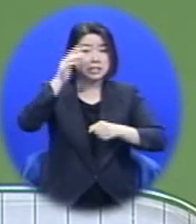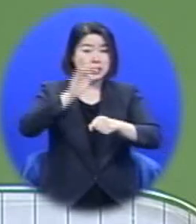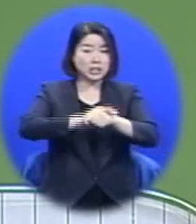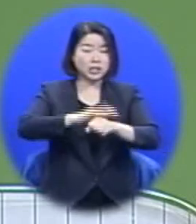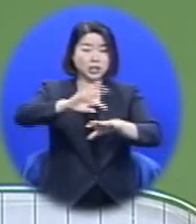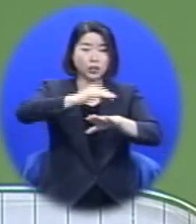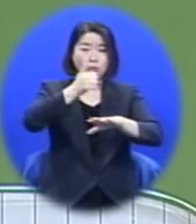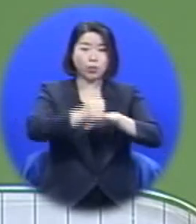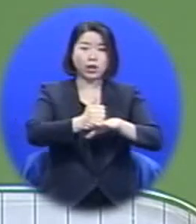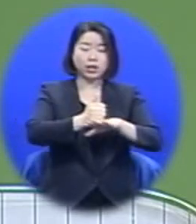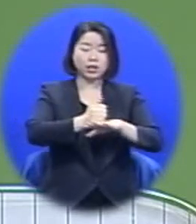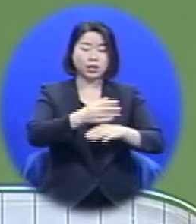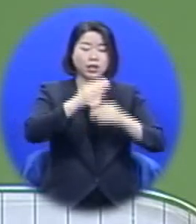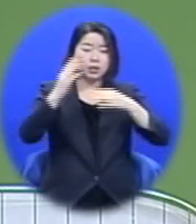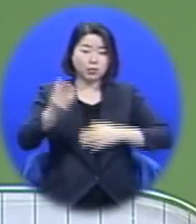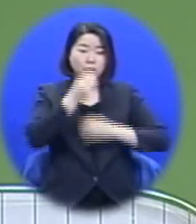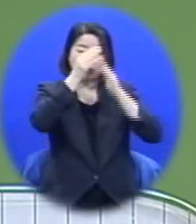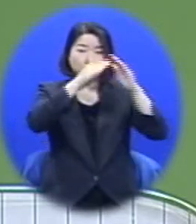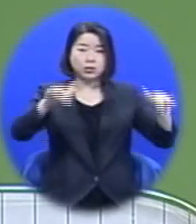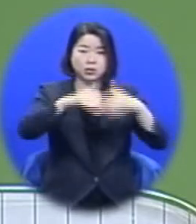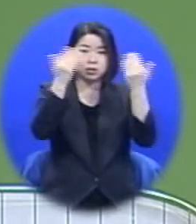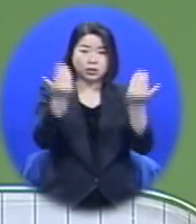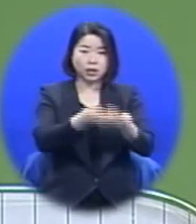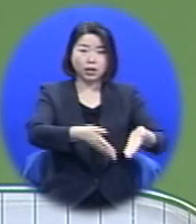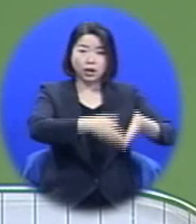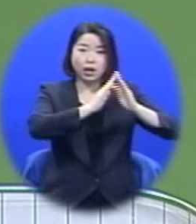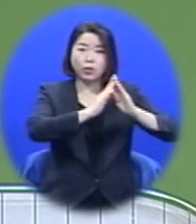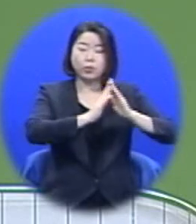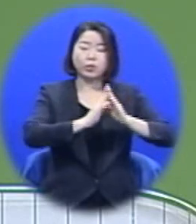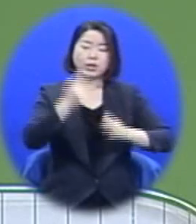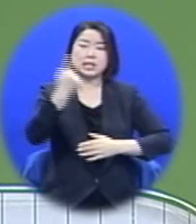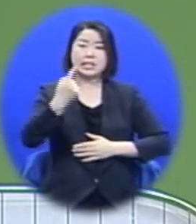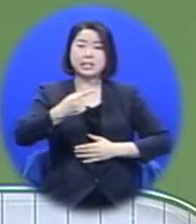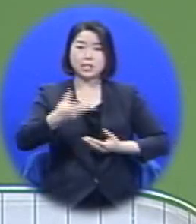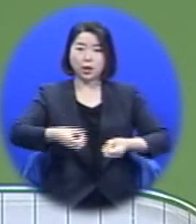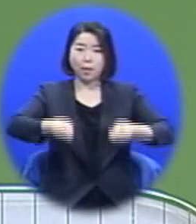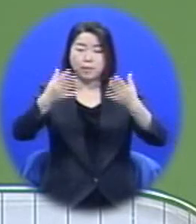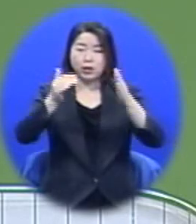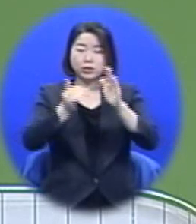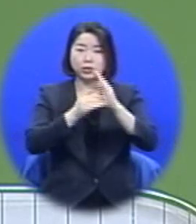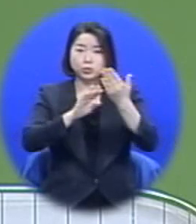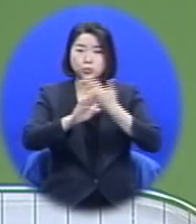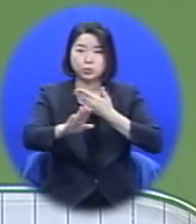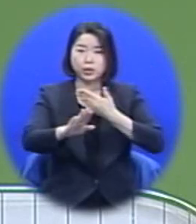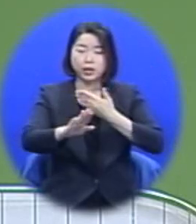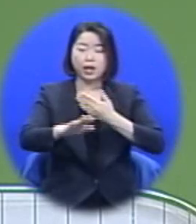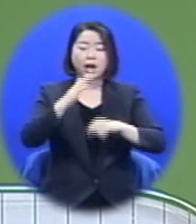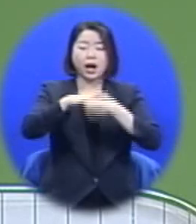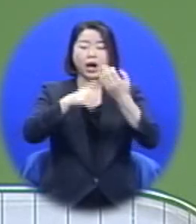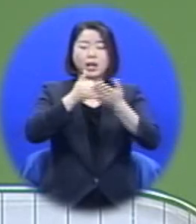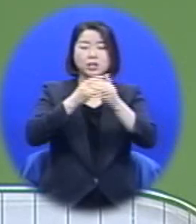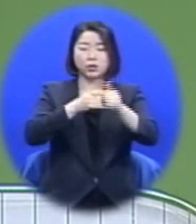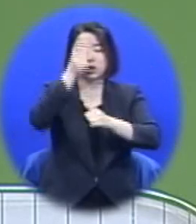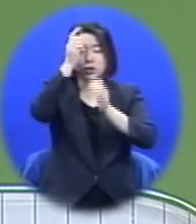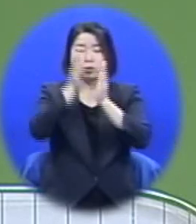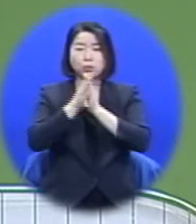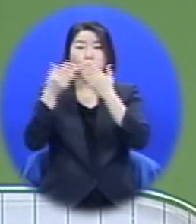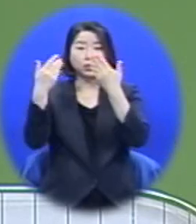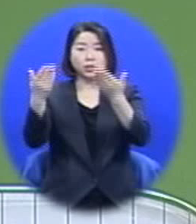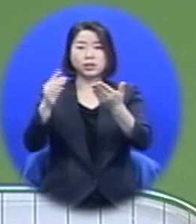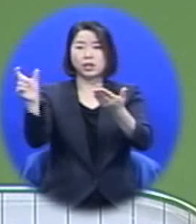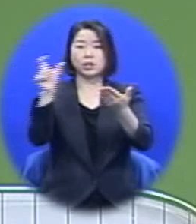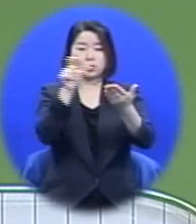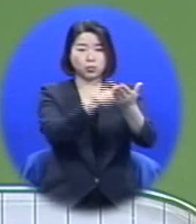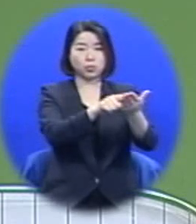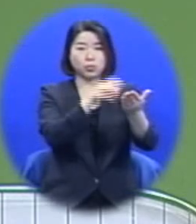일천 번제를 하나님께 드린 다음에 하나님의 솔로몬에게 하신 말씀 중에 이 말씀이 또 나옵니다 역대하 7장